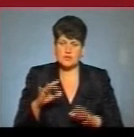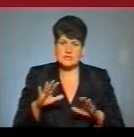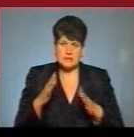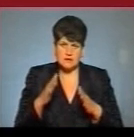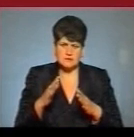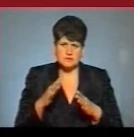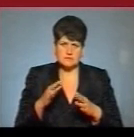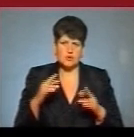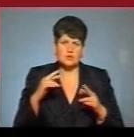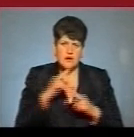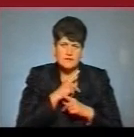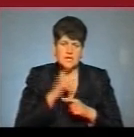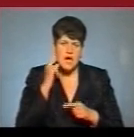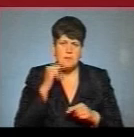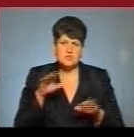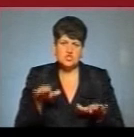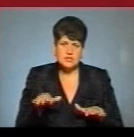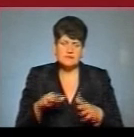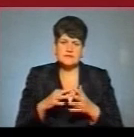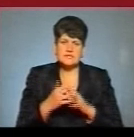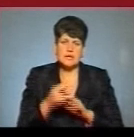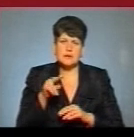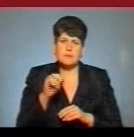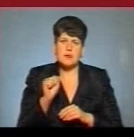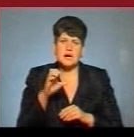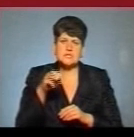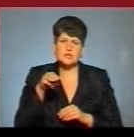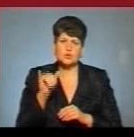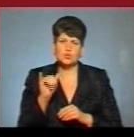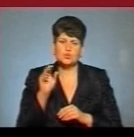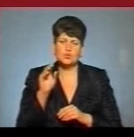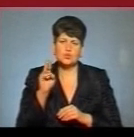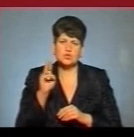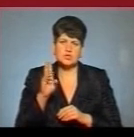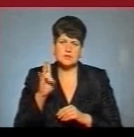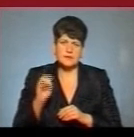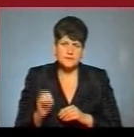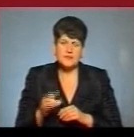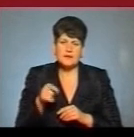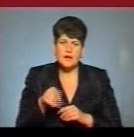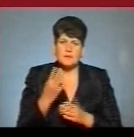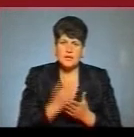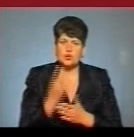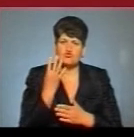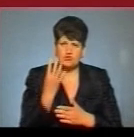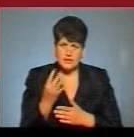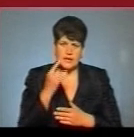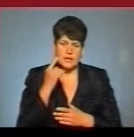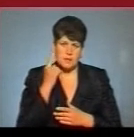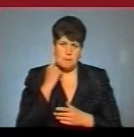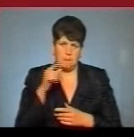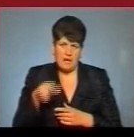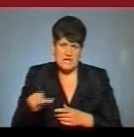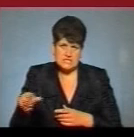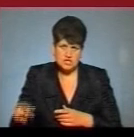потрава бджіл в районі села Пастуша, де постраждало в даному випадку є 4 пасічники. В одного